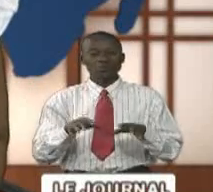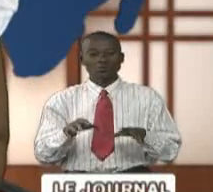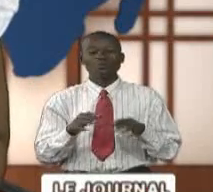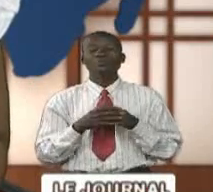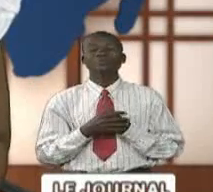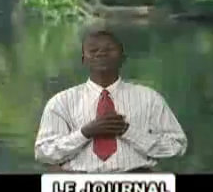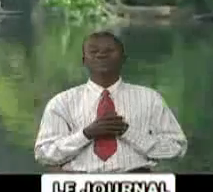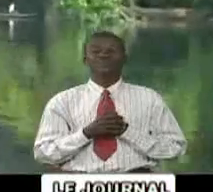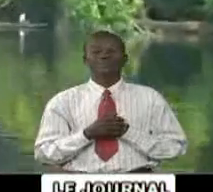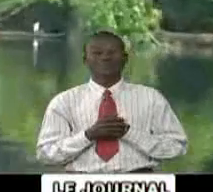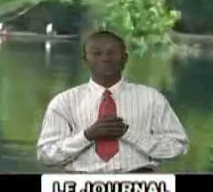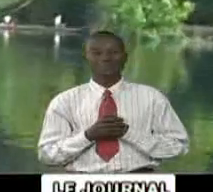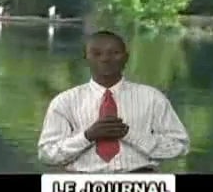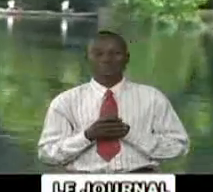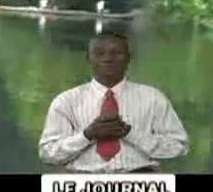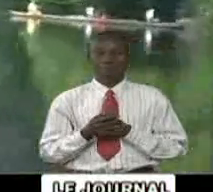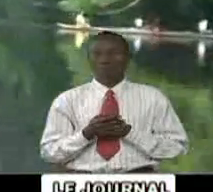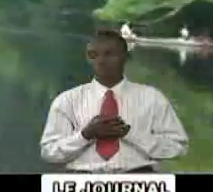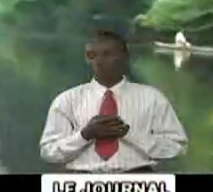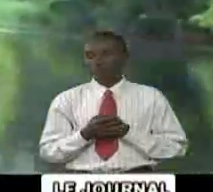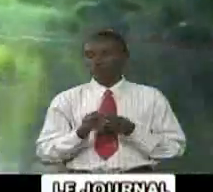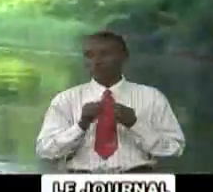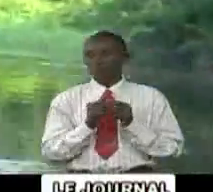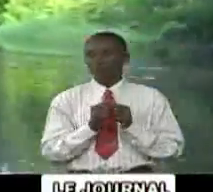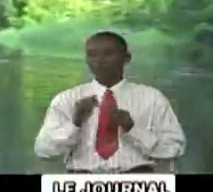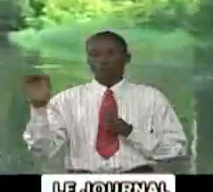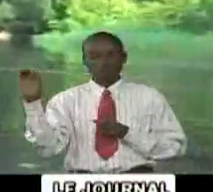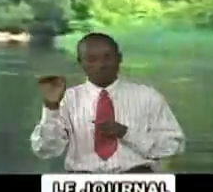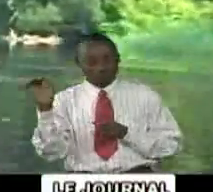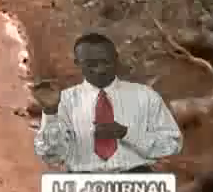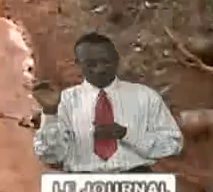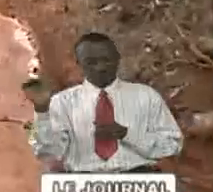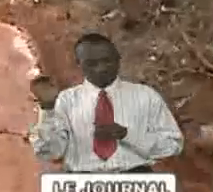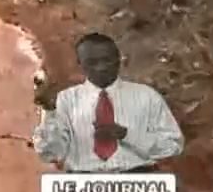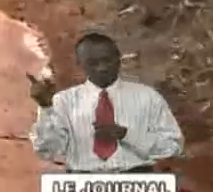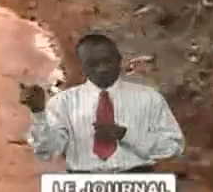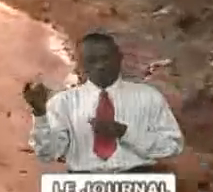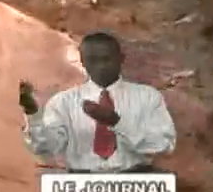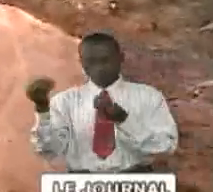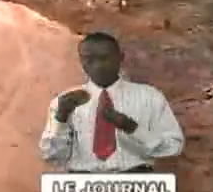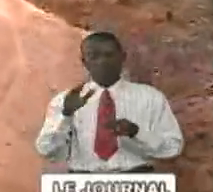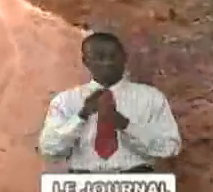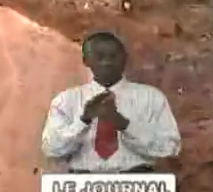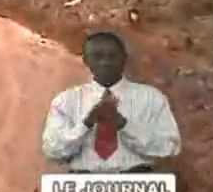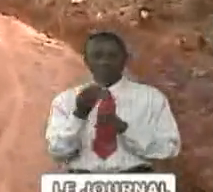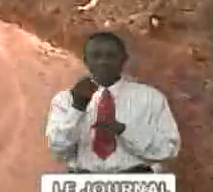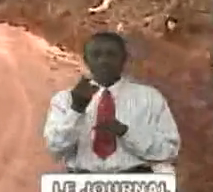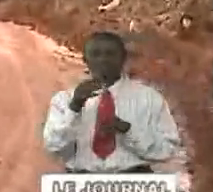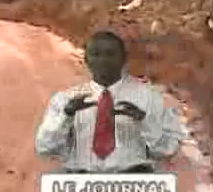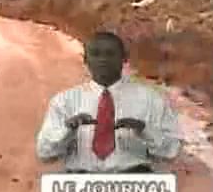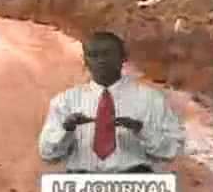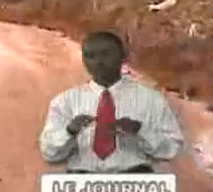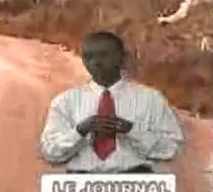Louisine Sakala. Le secteur forestier est celui qui génère des recettes pour les pays. Le Bandundu, l'une des